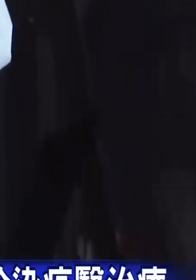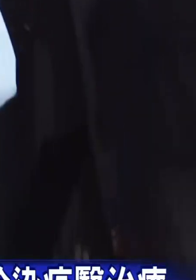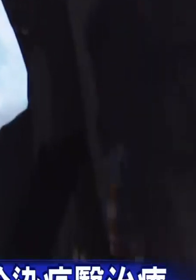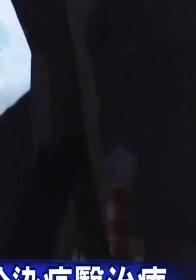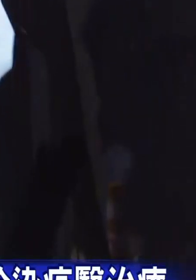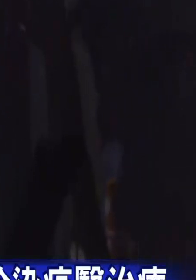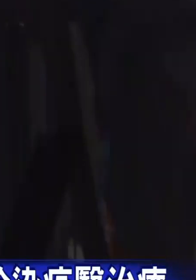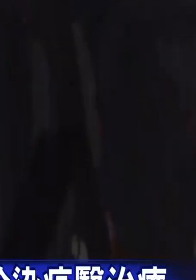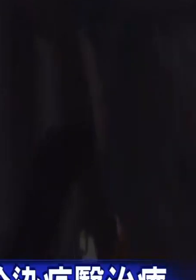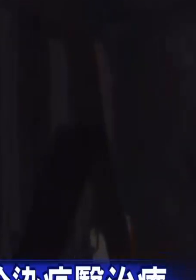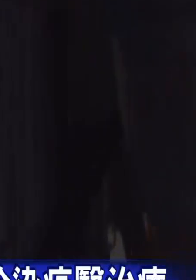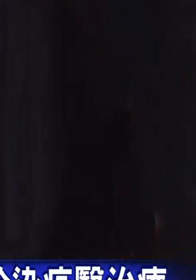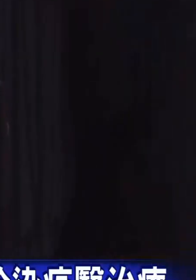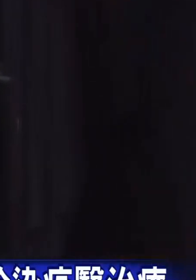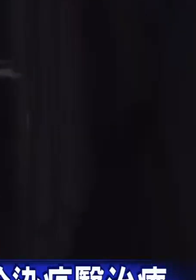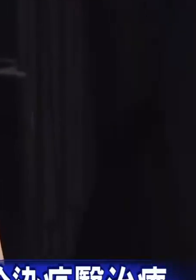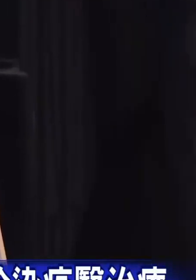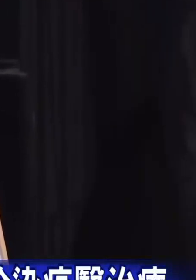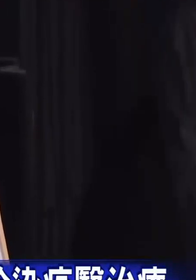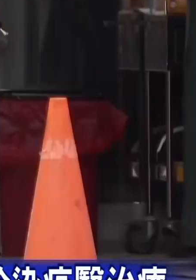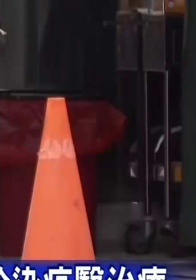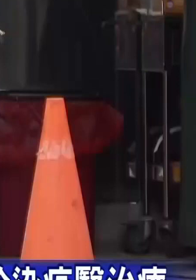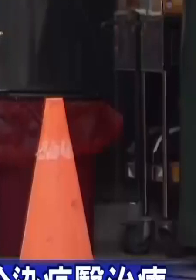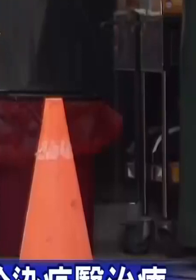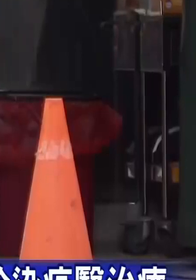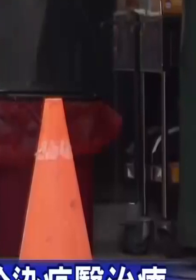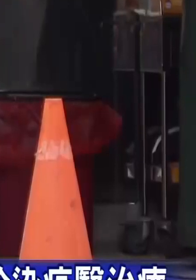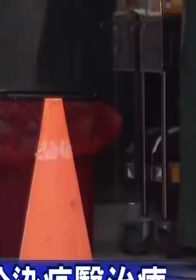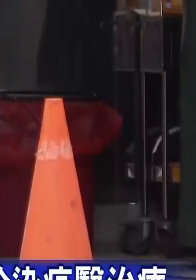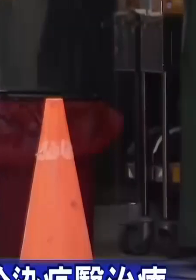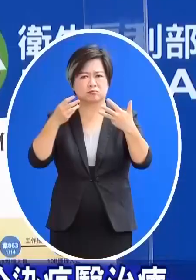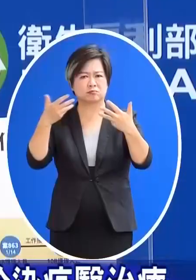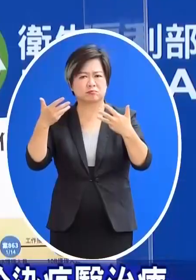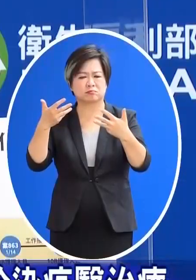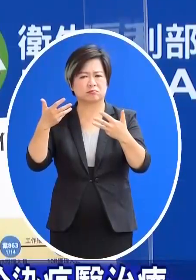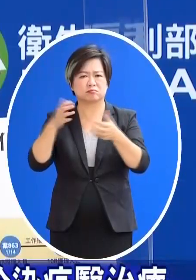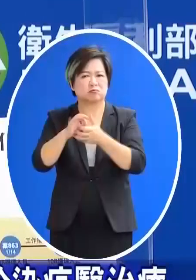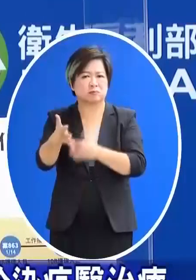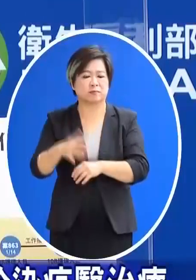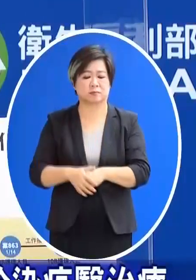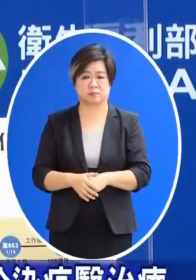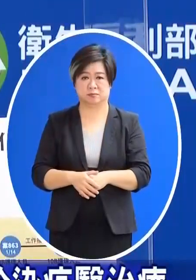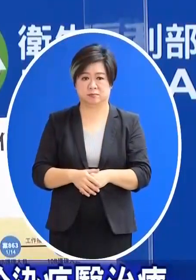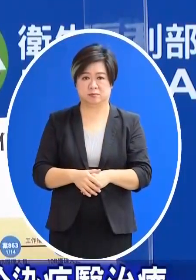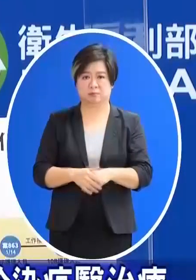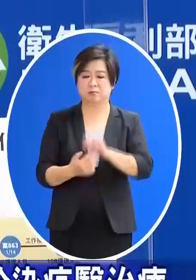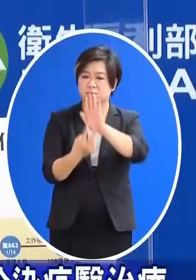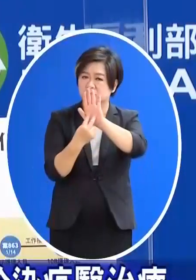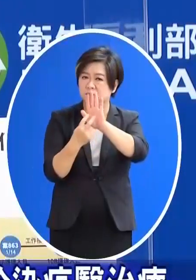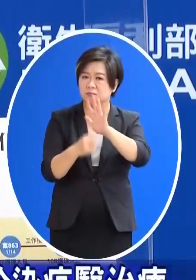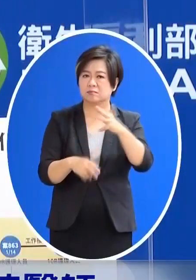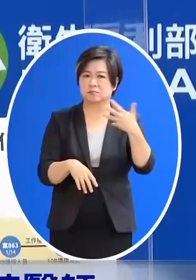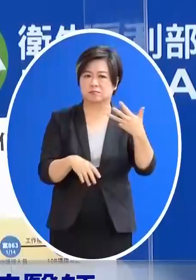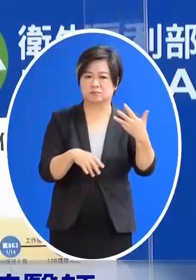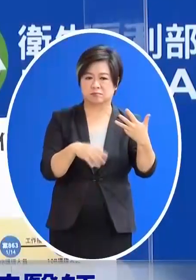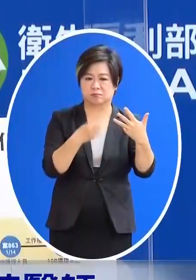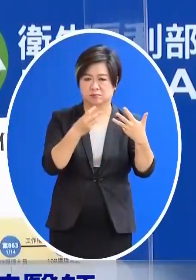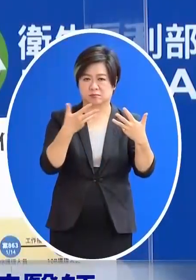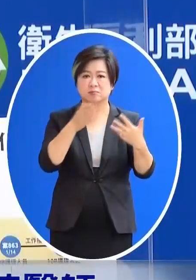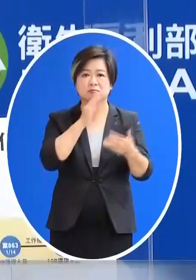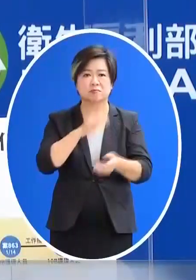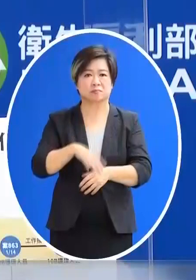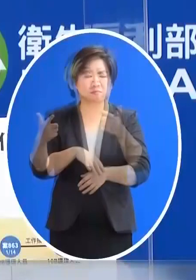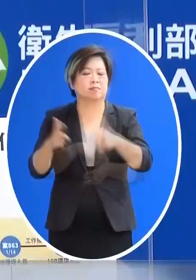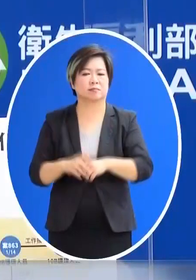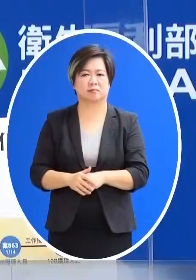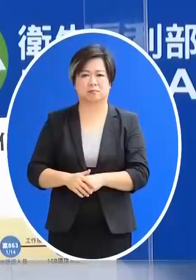怕也是来自整起群聚源头的案838住院医师。 838，因为那是一个住院医师，他的足